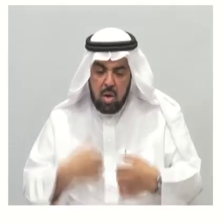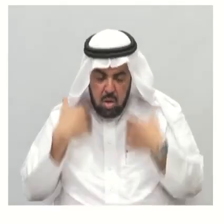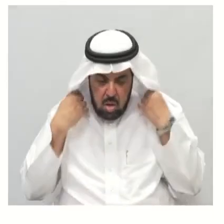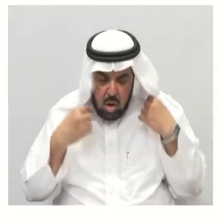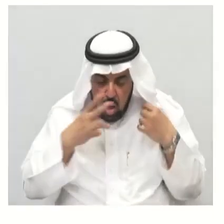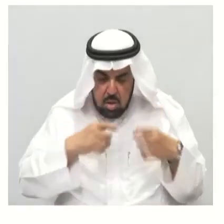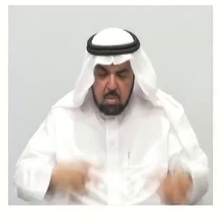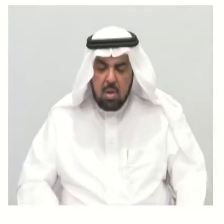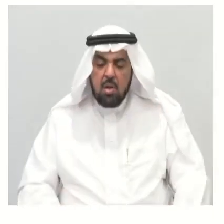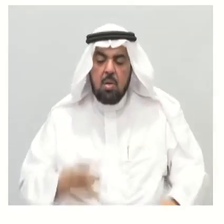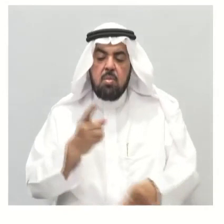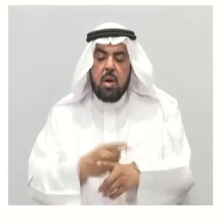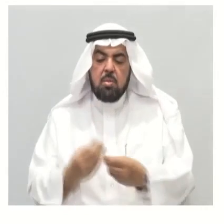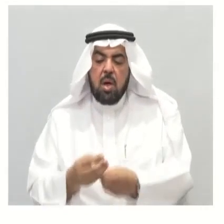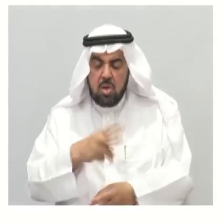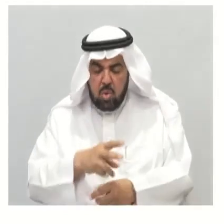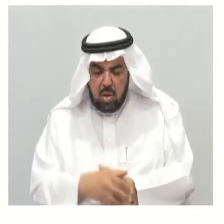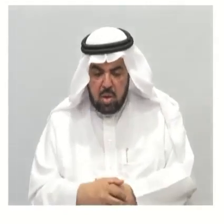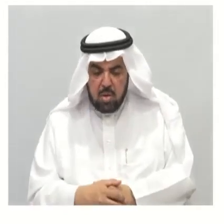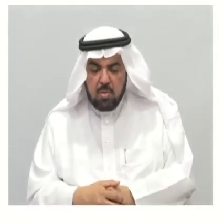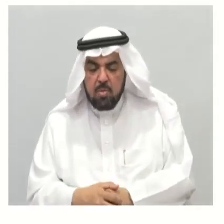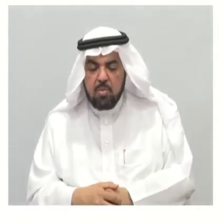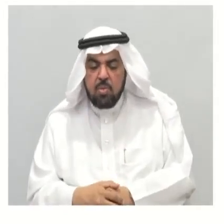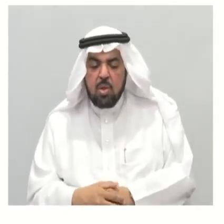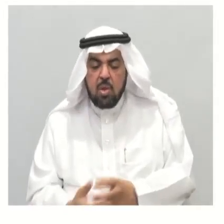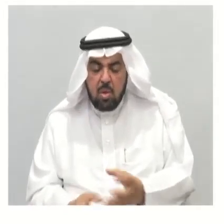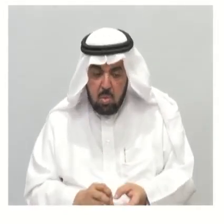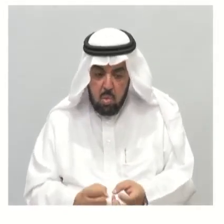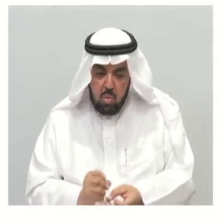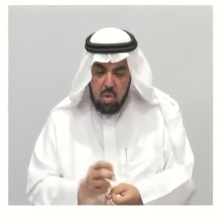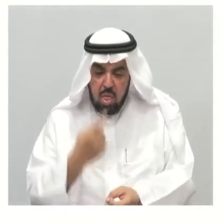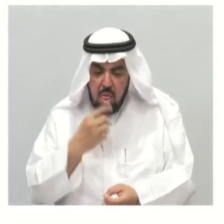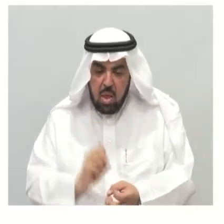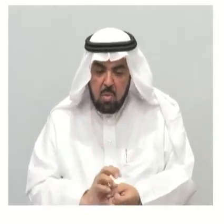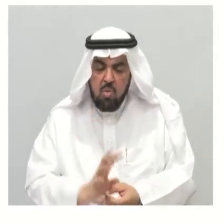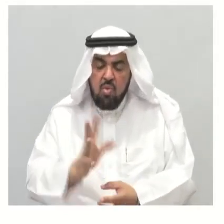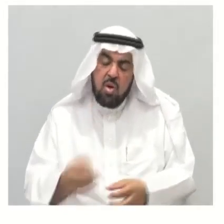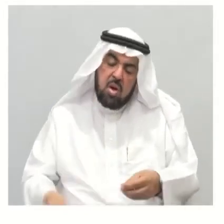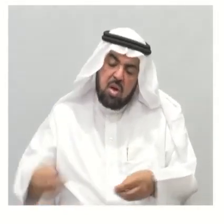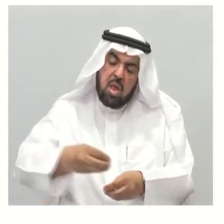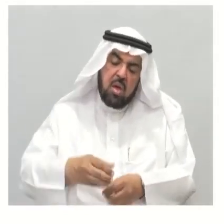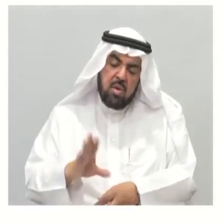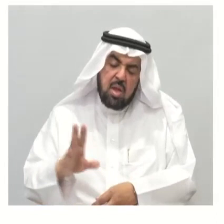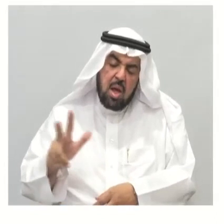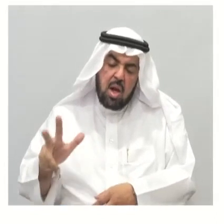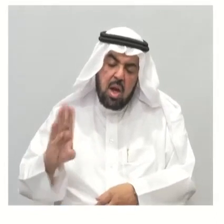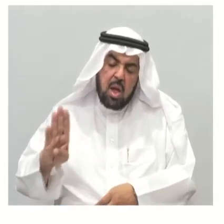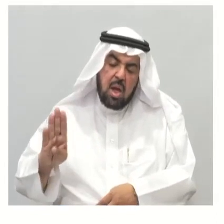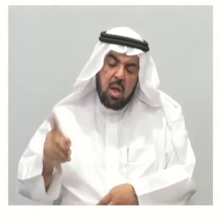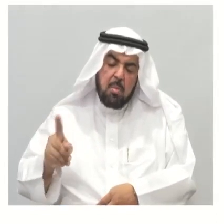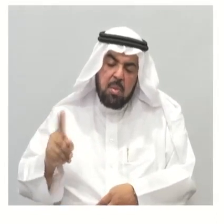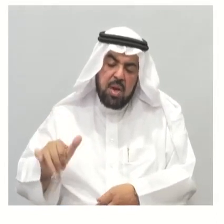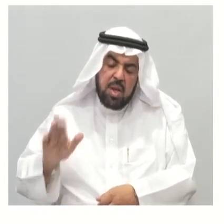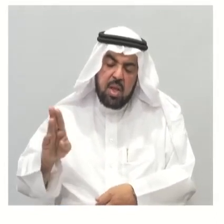في وجود أستاذك، ولكن انظر ماذا يحدث وماذا يخرج من السكر عند إضافة الكبريتيك إليه.